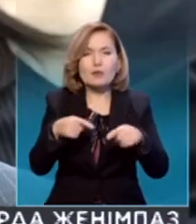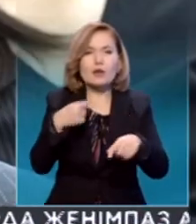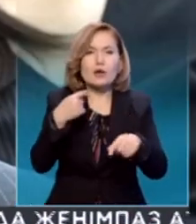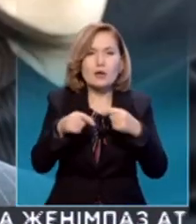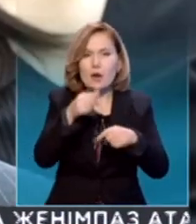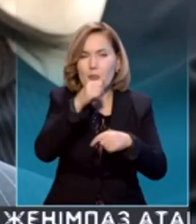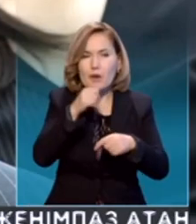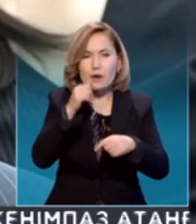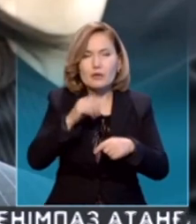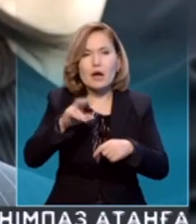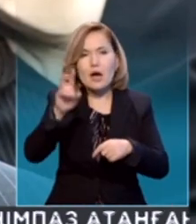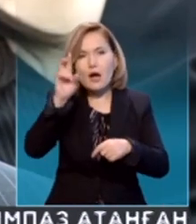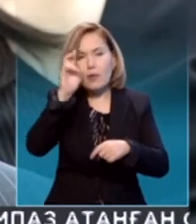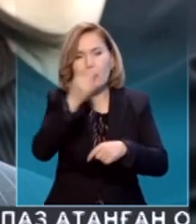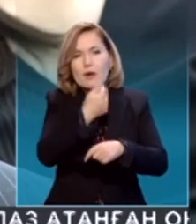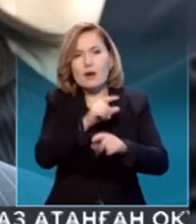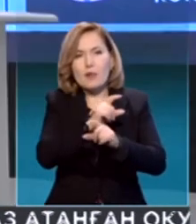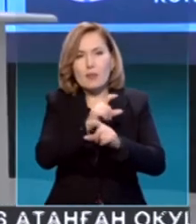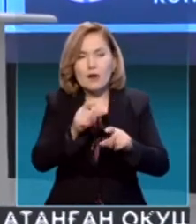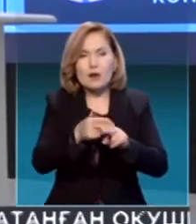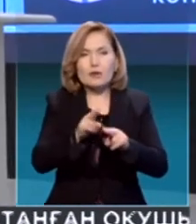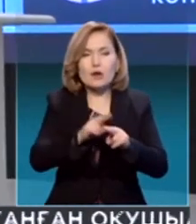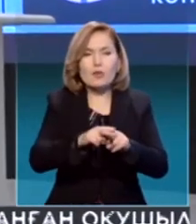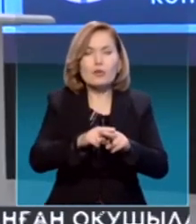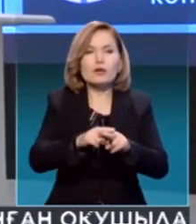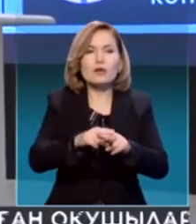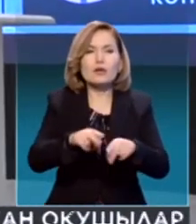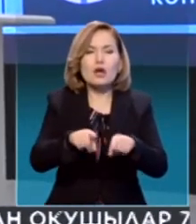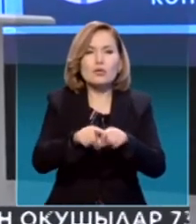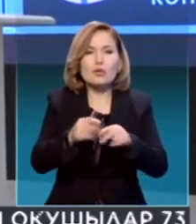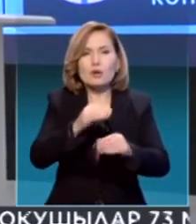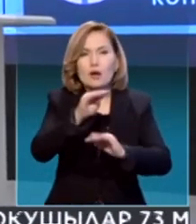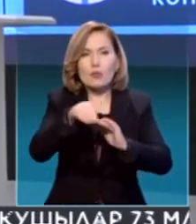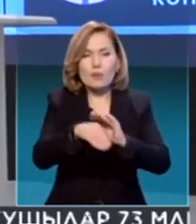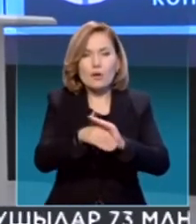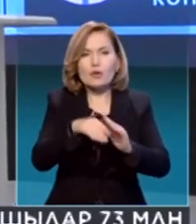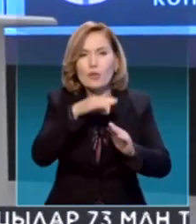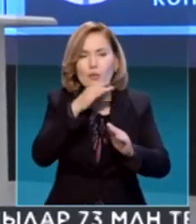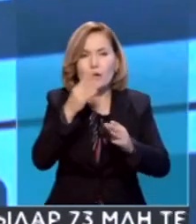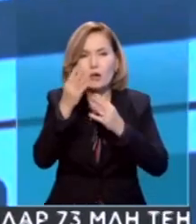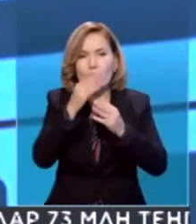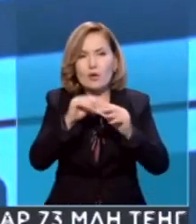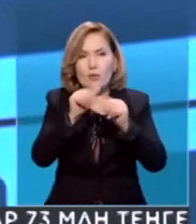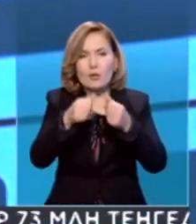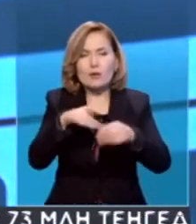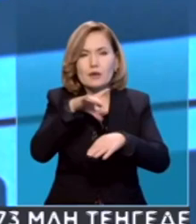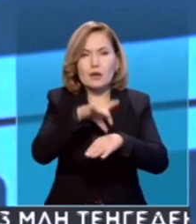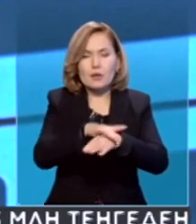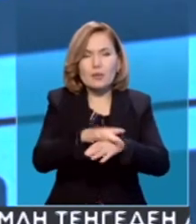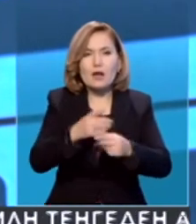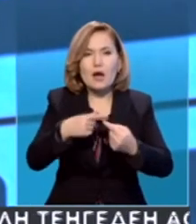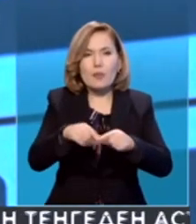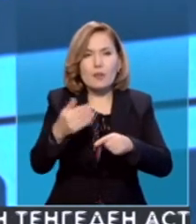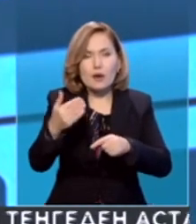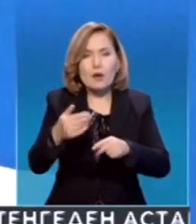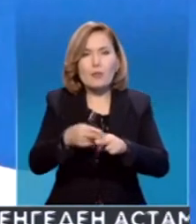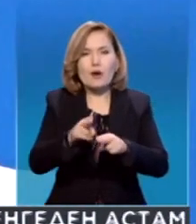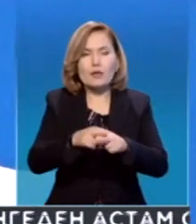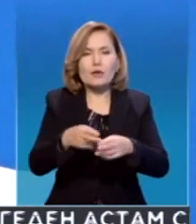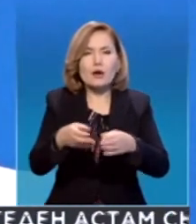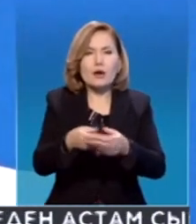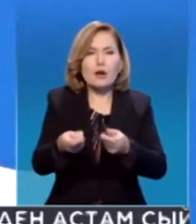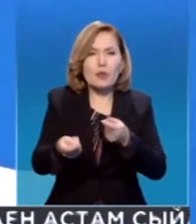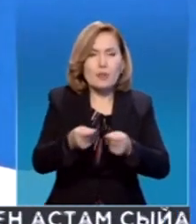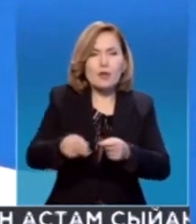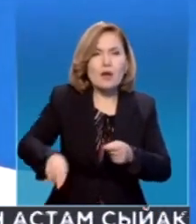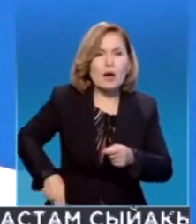сату, медициналық нысандарды сапасыз салу, олардың сметалық құнын арттырып жіберген анықталған. Бұл ретте басқарма басшыларының есебі тыңдалып,